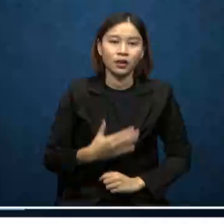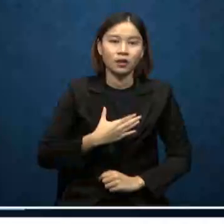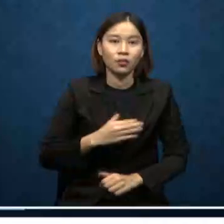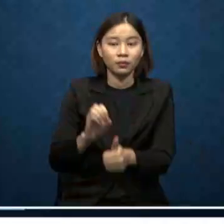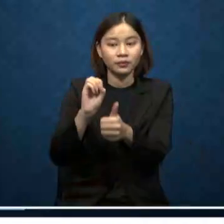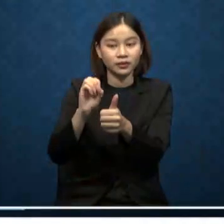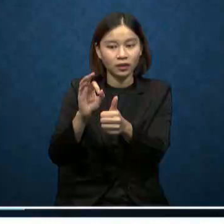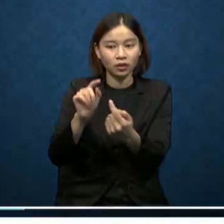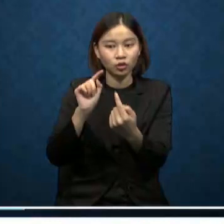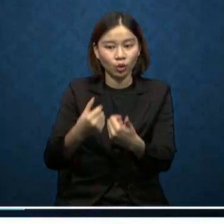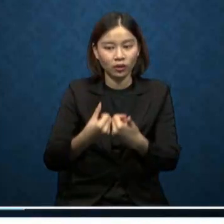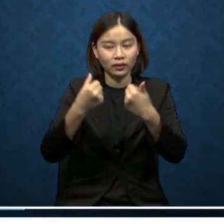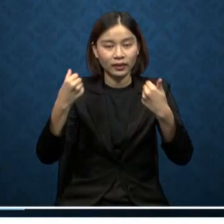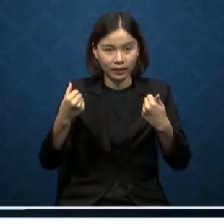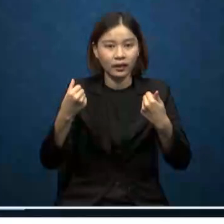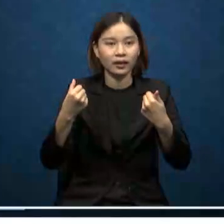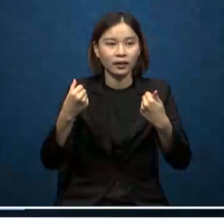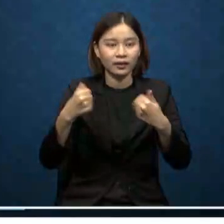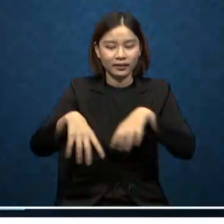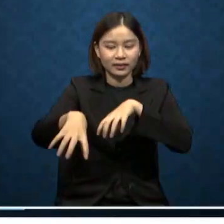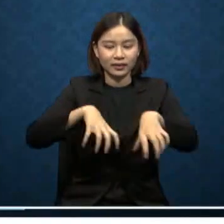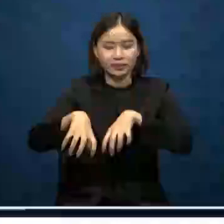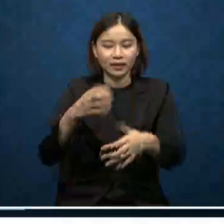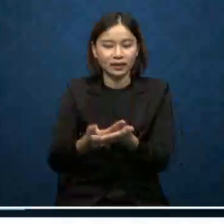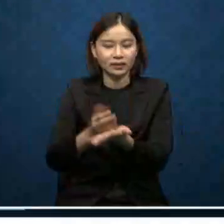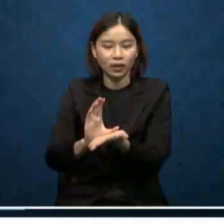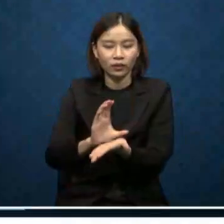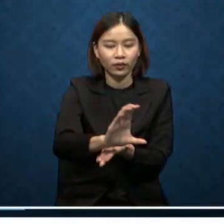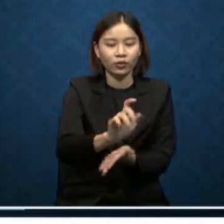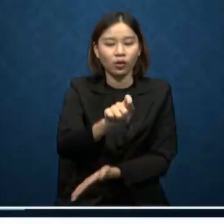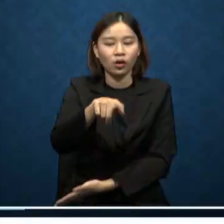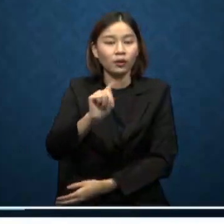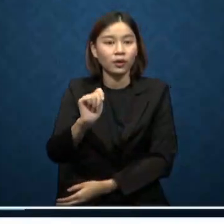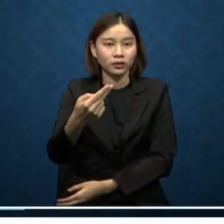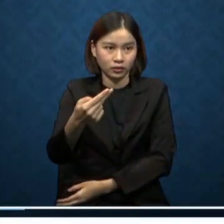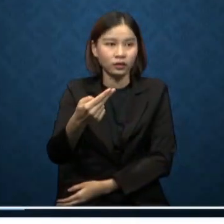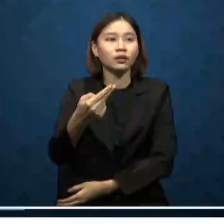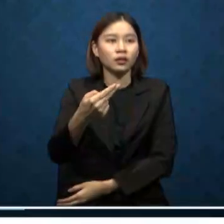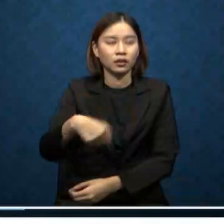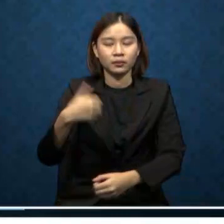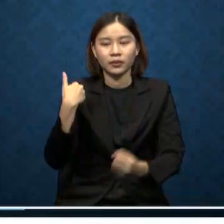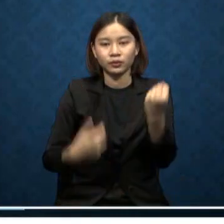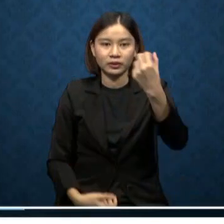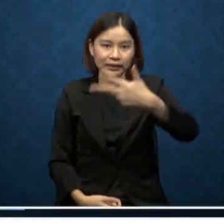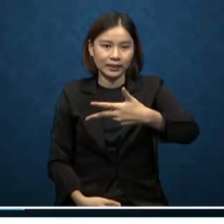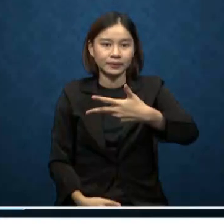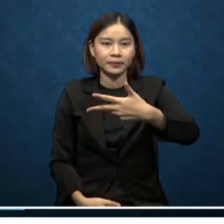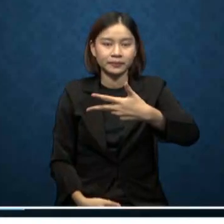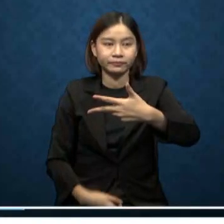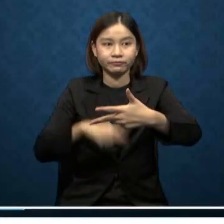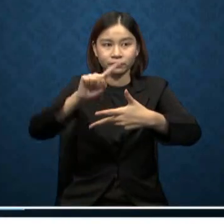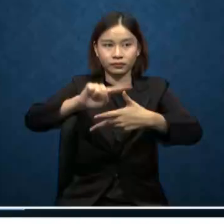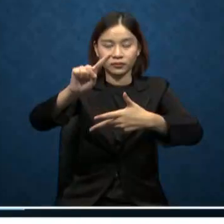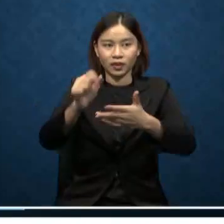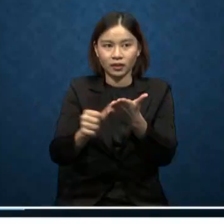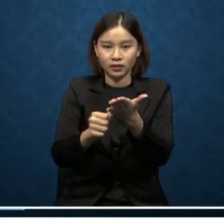ก่เสรจน ในการขยายสัวนการจัสนงบอุดหนุนองคอรปกรณณส่วท้องถินสามประการคือ 1.